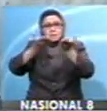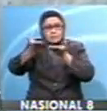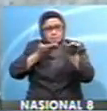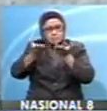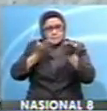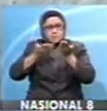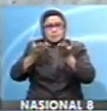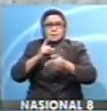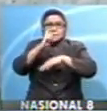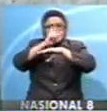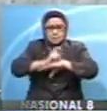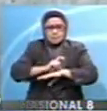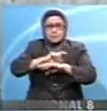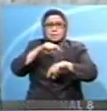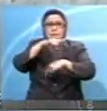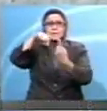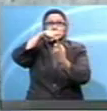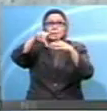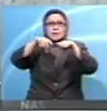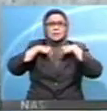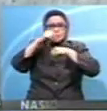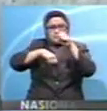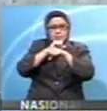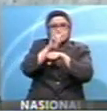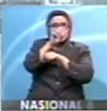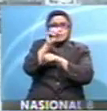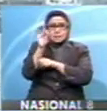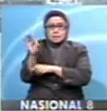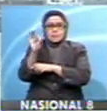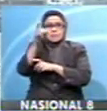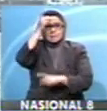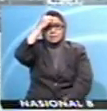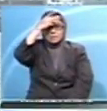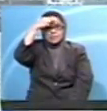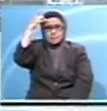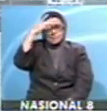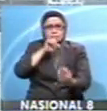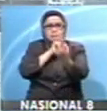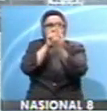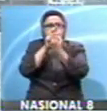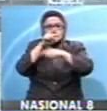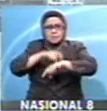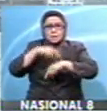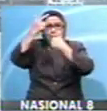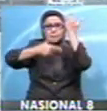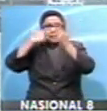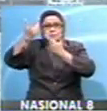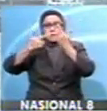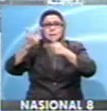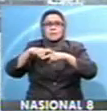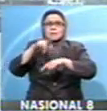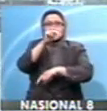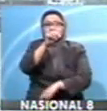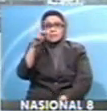pada 2009 Datuk Seri hishamuddin ditemui selepas mengadakan lawatan ke Pengkalan tldm Kota Kinabalu kedua-dua kapal